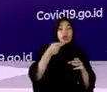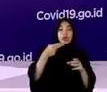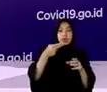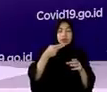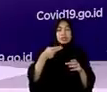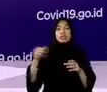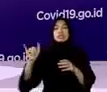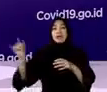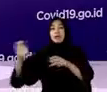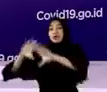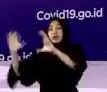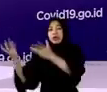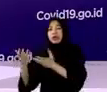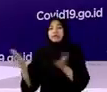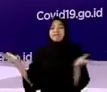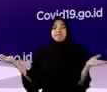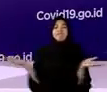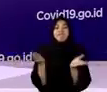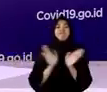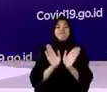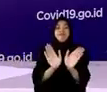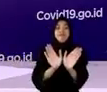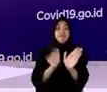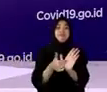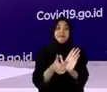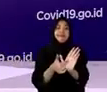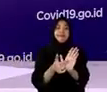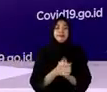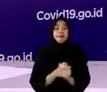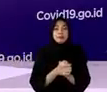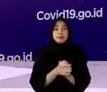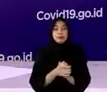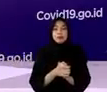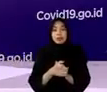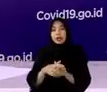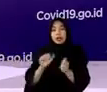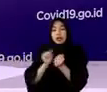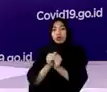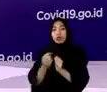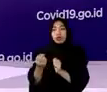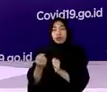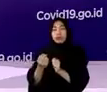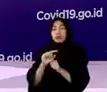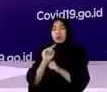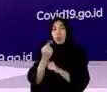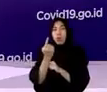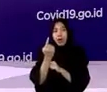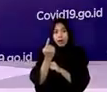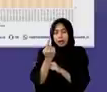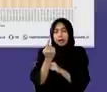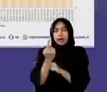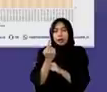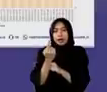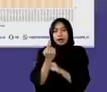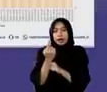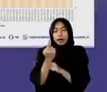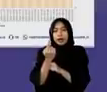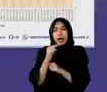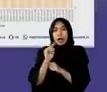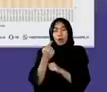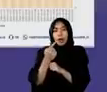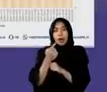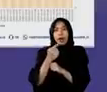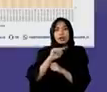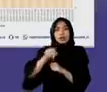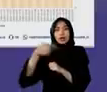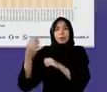kasus aktif di tingkat dunia. Perkembangan kasus aktif dunia cenderung mengalami peningkatan sejak awal hingga bulan